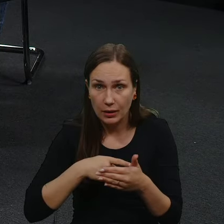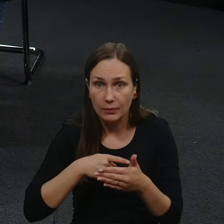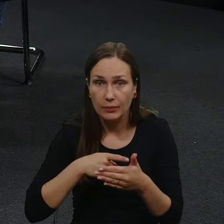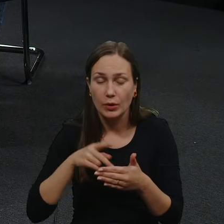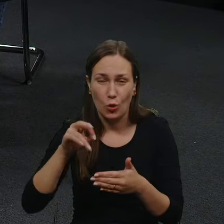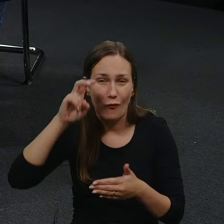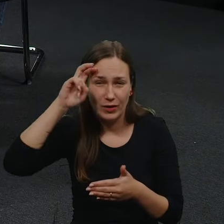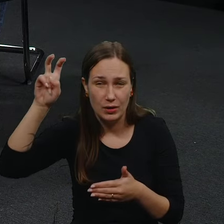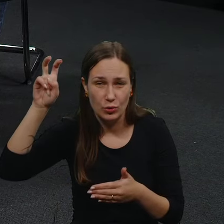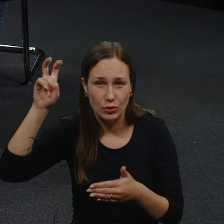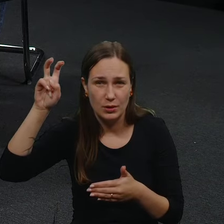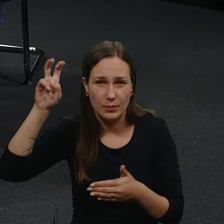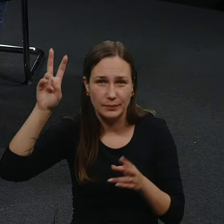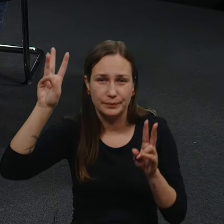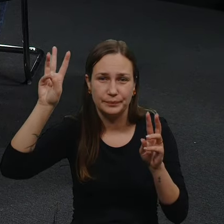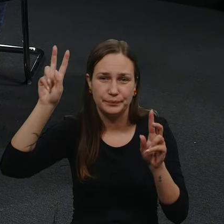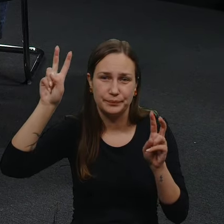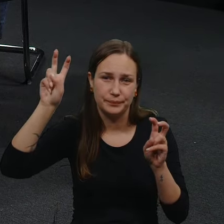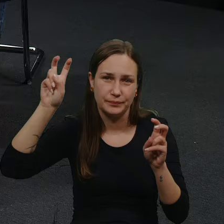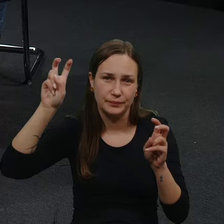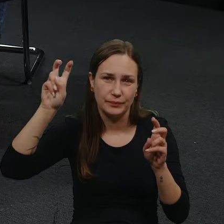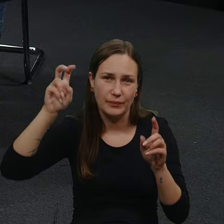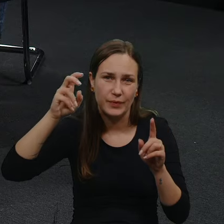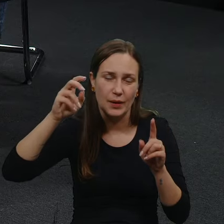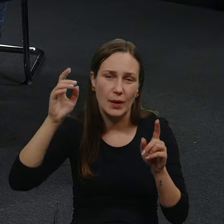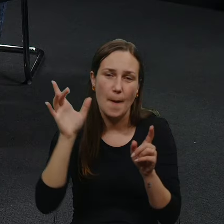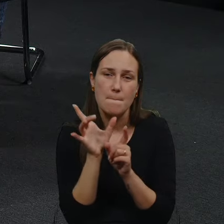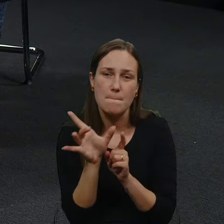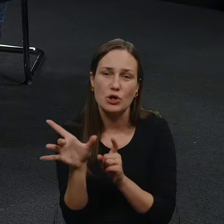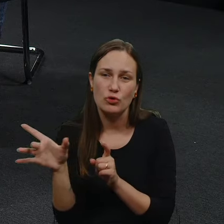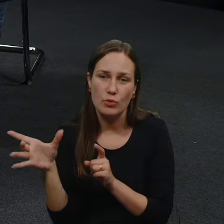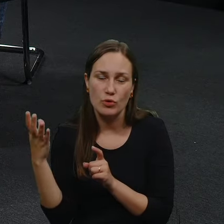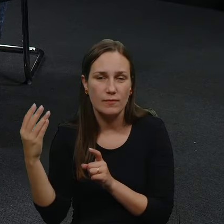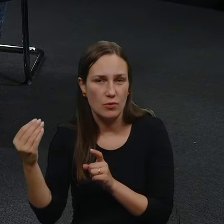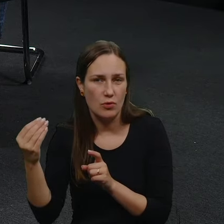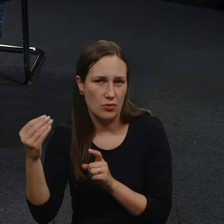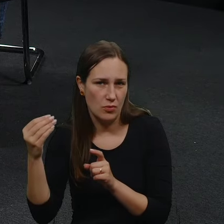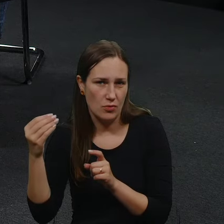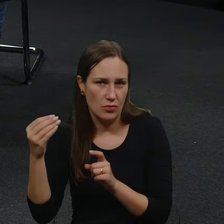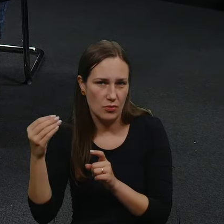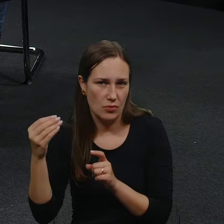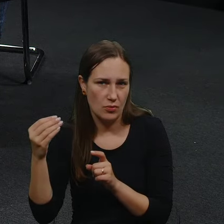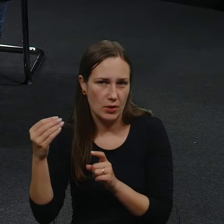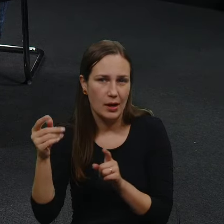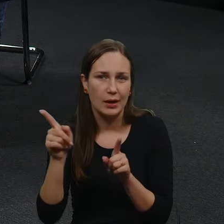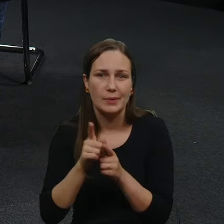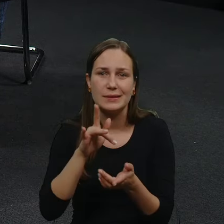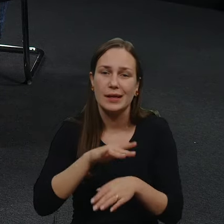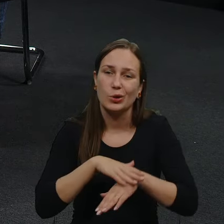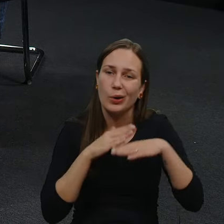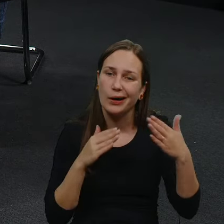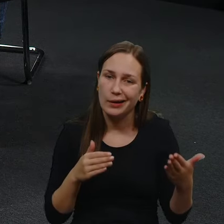galvoje vyriausybę, vaivorykštinę, ar mažumos vyriausybę su konservatorių parama. Jūs paminėjot, kad na, sulipdyti centro